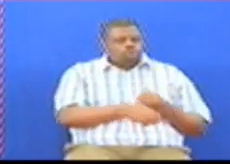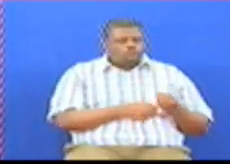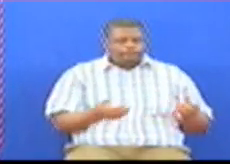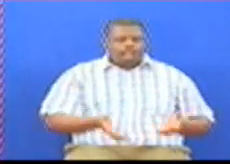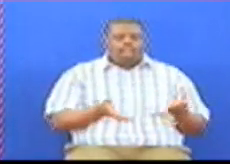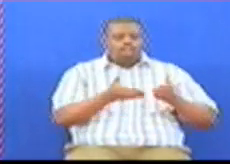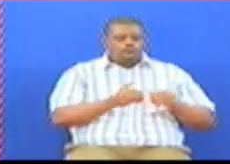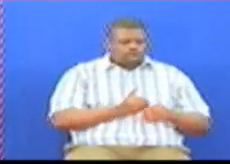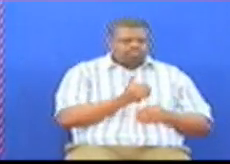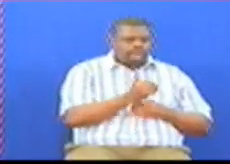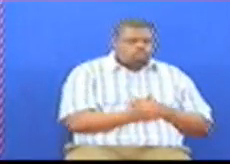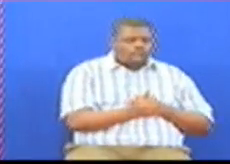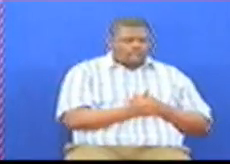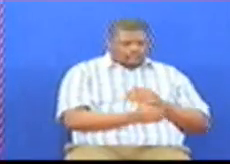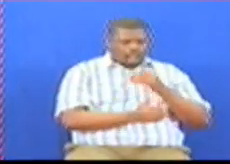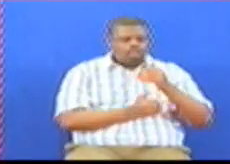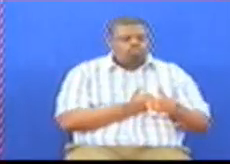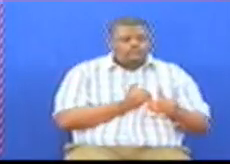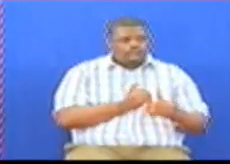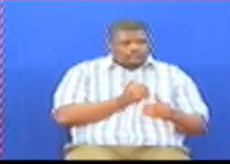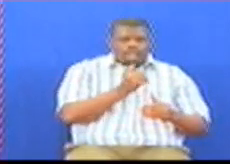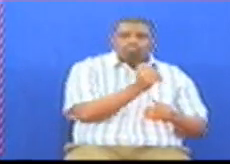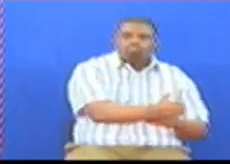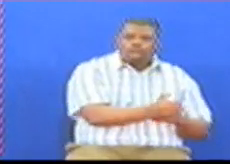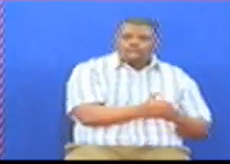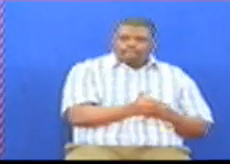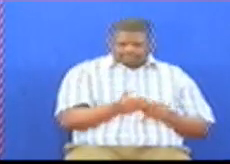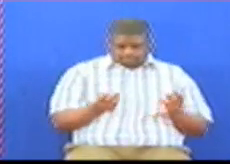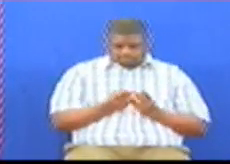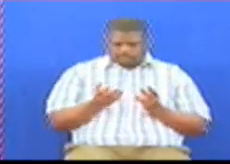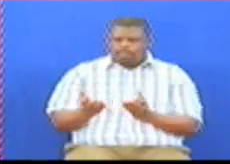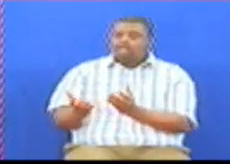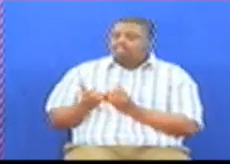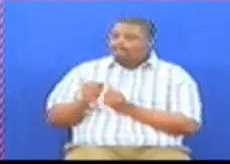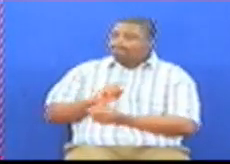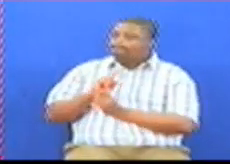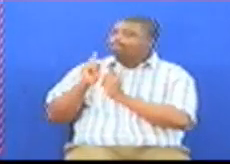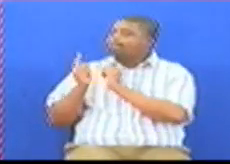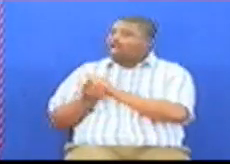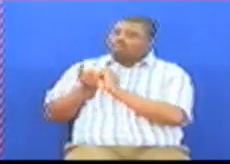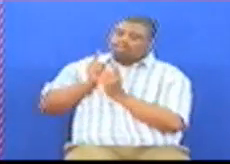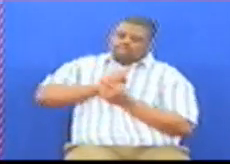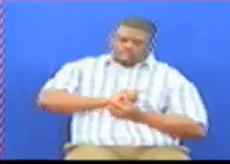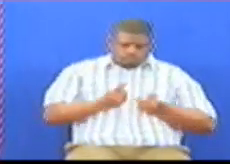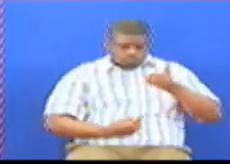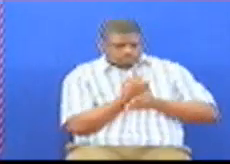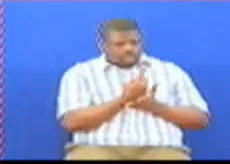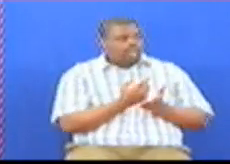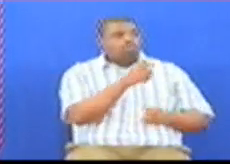hatua. Lakini mahitaji yanabadilika kulingana na idadi ya watu. Wakati tunapata uhuru mwaka